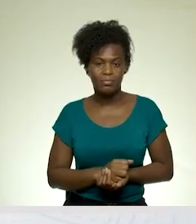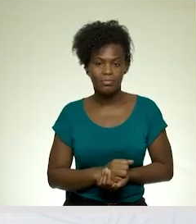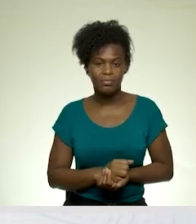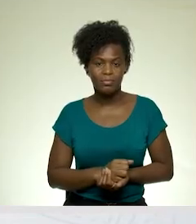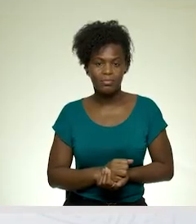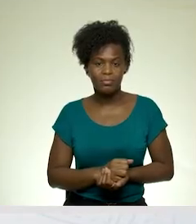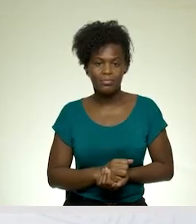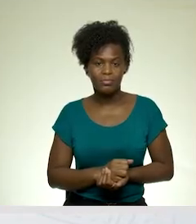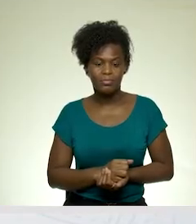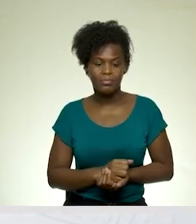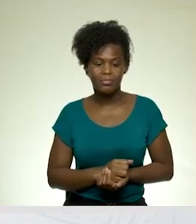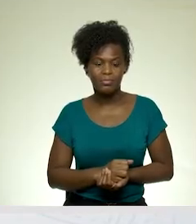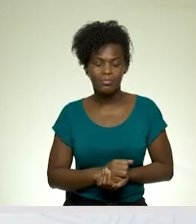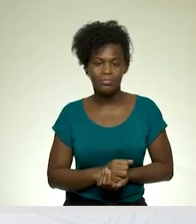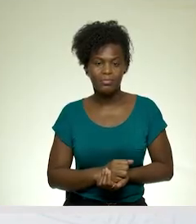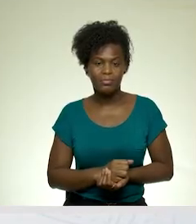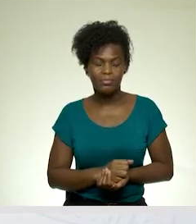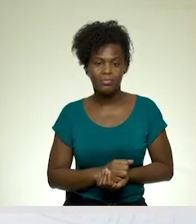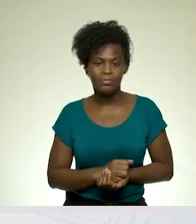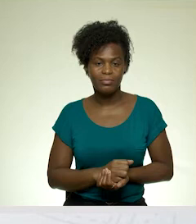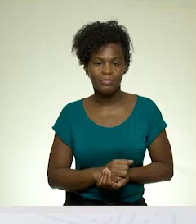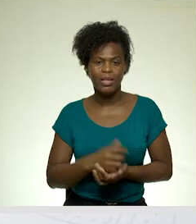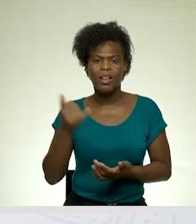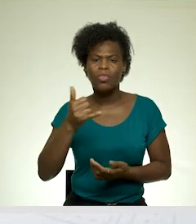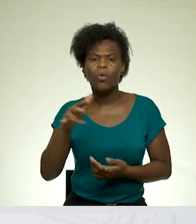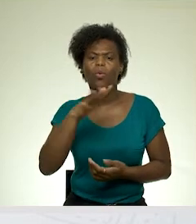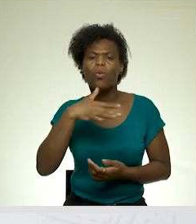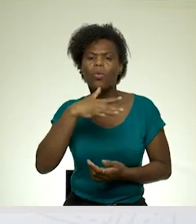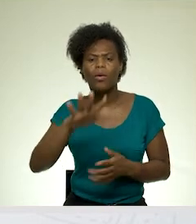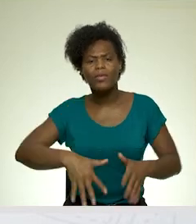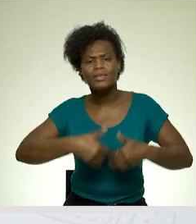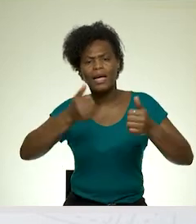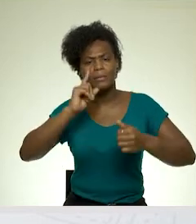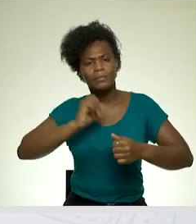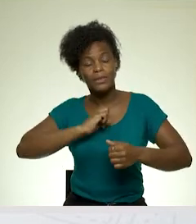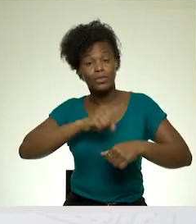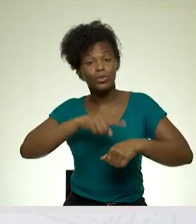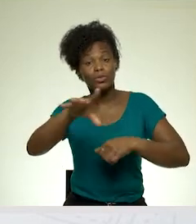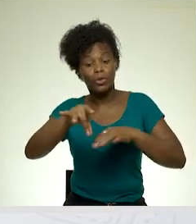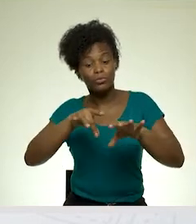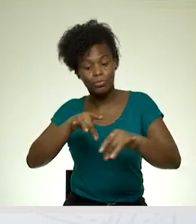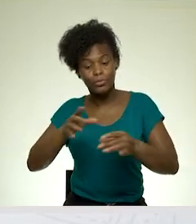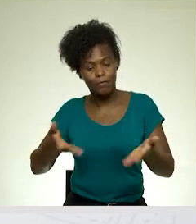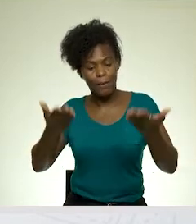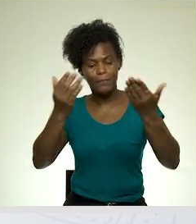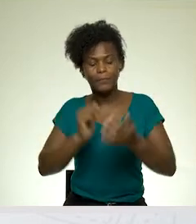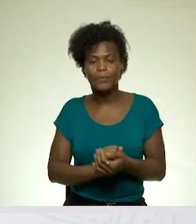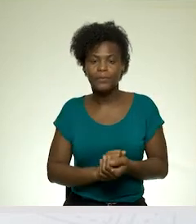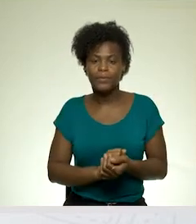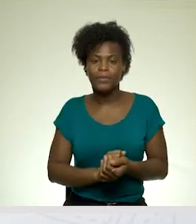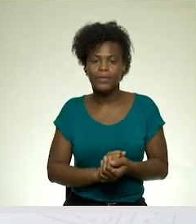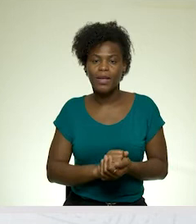2. Où se situe ma ville? Je vais te donner des options. Vas-y, elle se